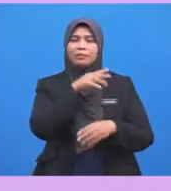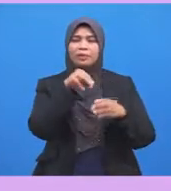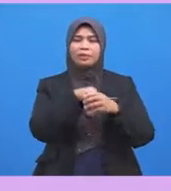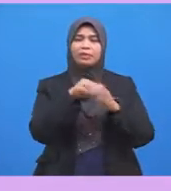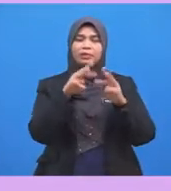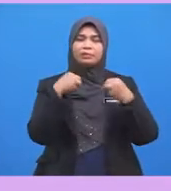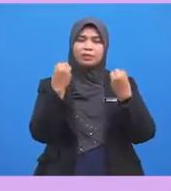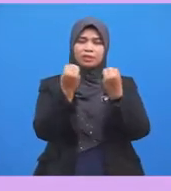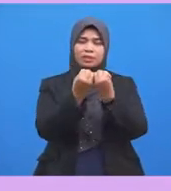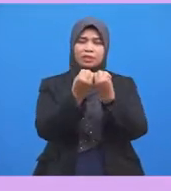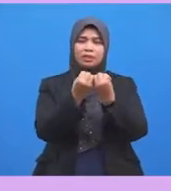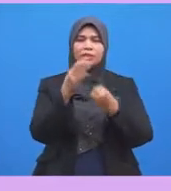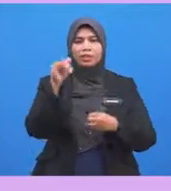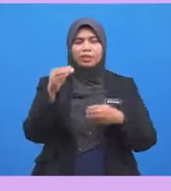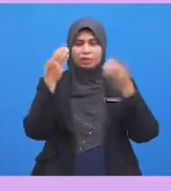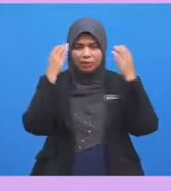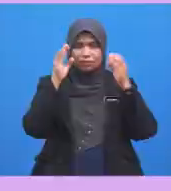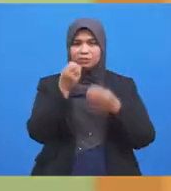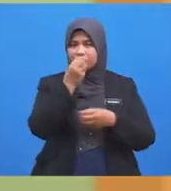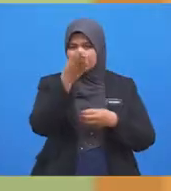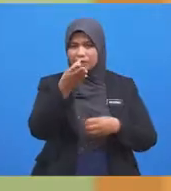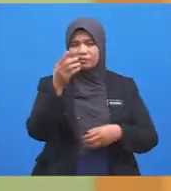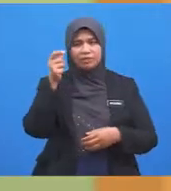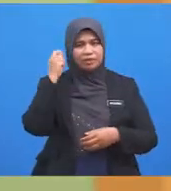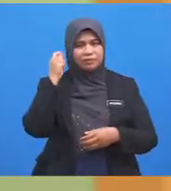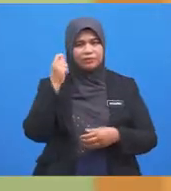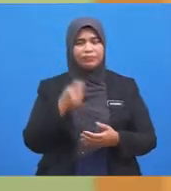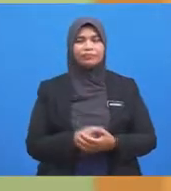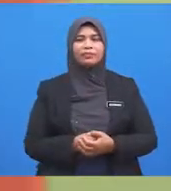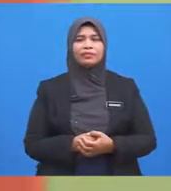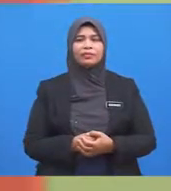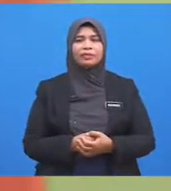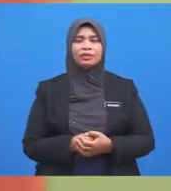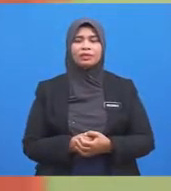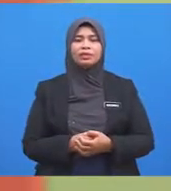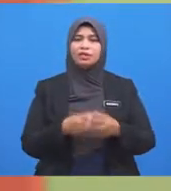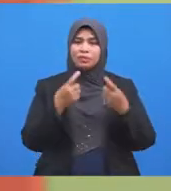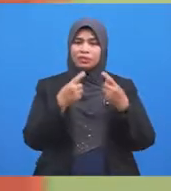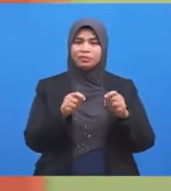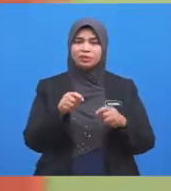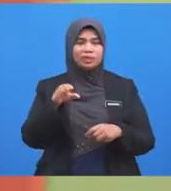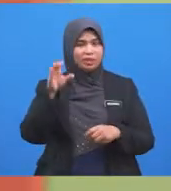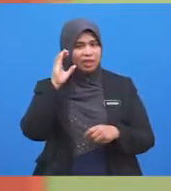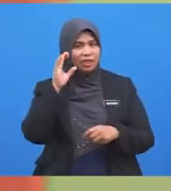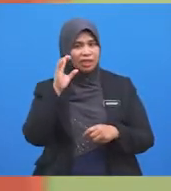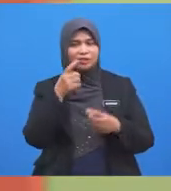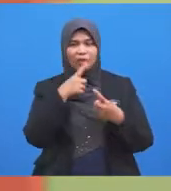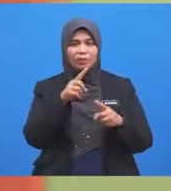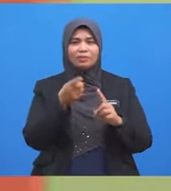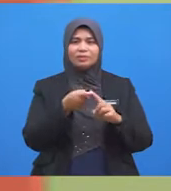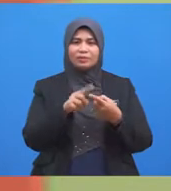masyarakat setempat yang cikgu memberitahu tadi. Amy, cuba dengar jawapan kawan-kawan